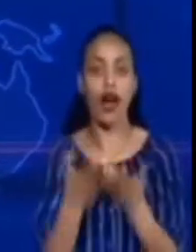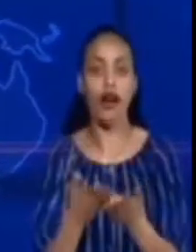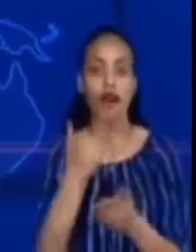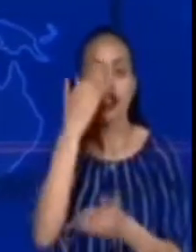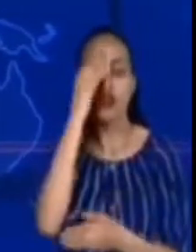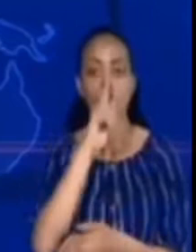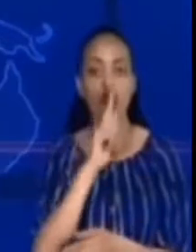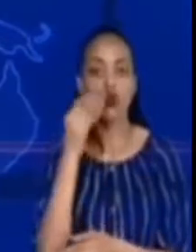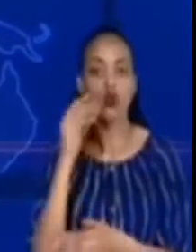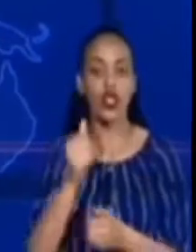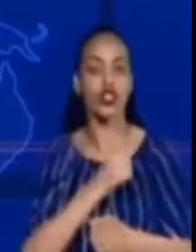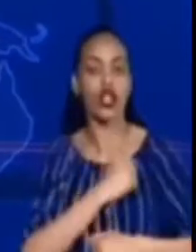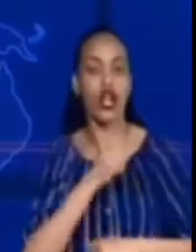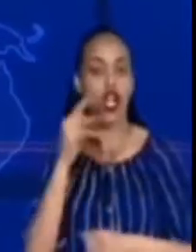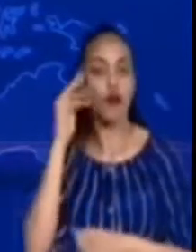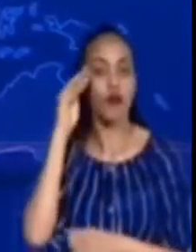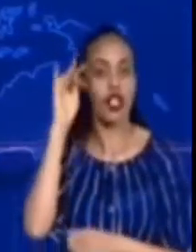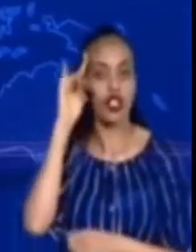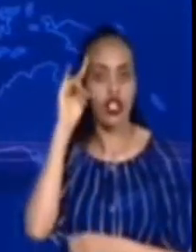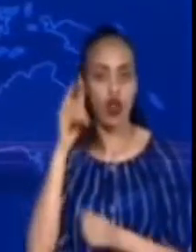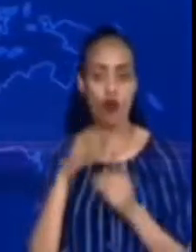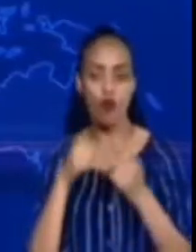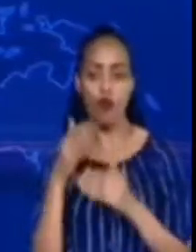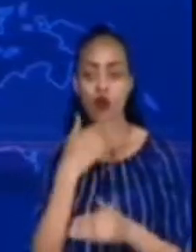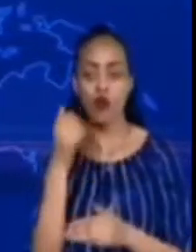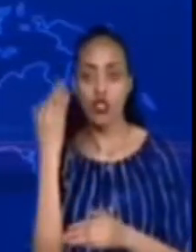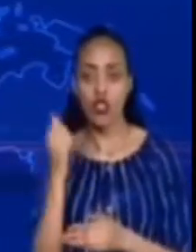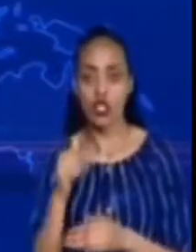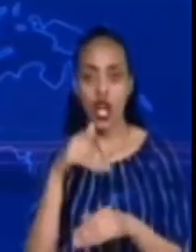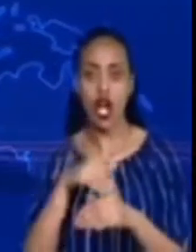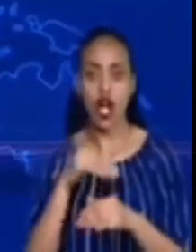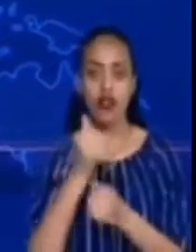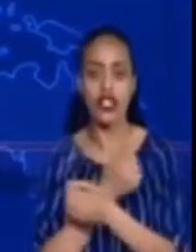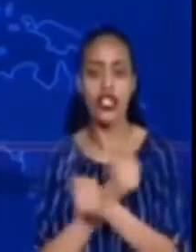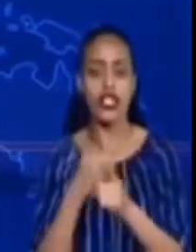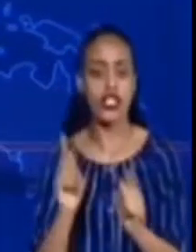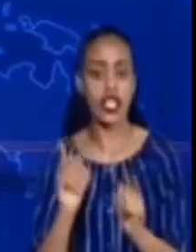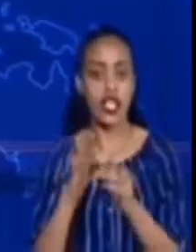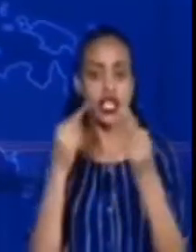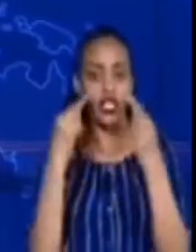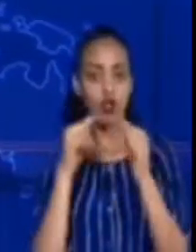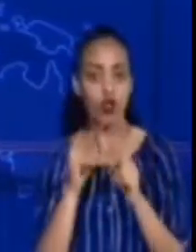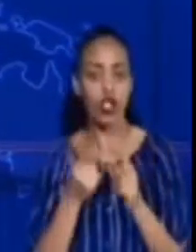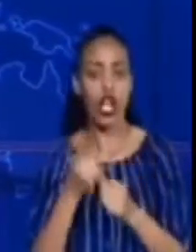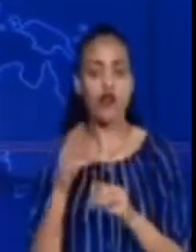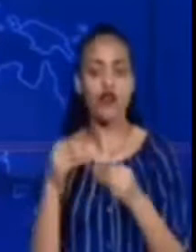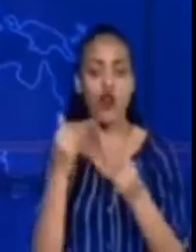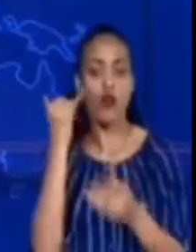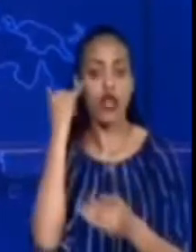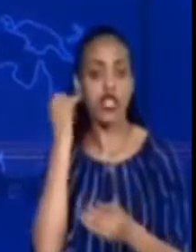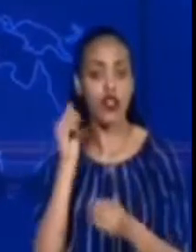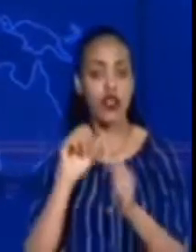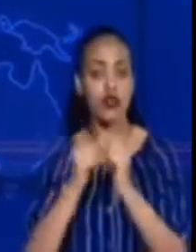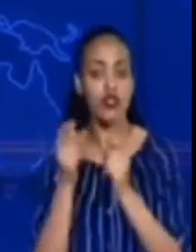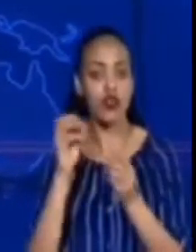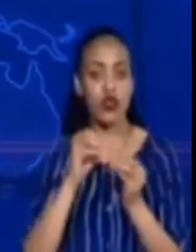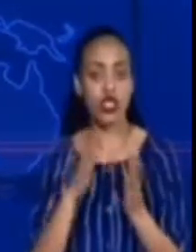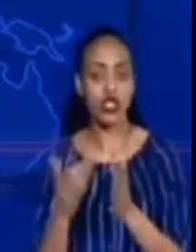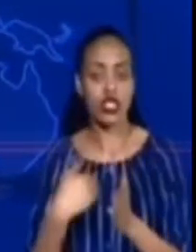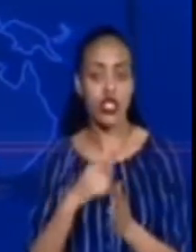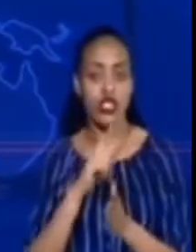ይሄ እኔ አክልነ አንተ ሸታ ታወራዳ ሌባ መጣላህኑ ደሞ ይው